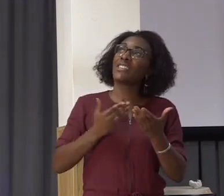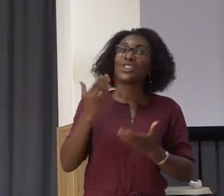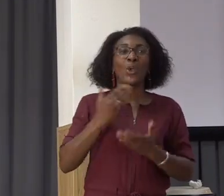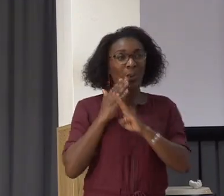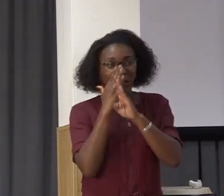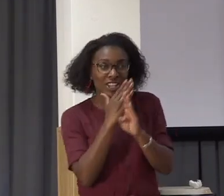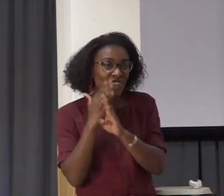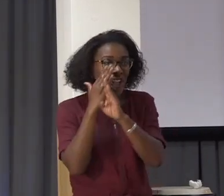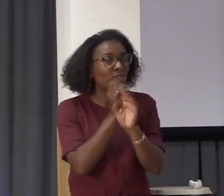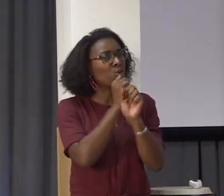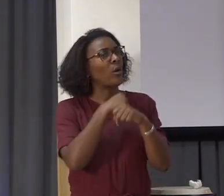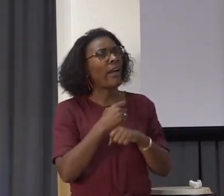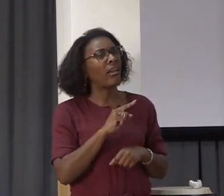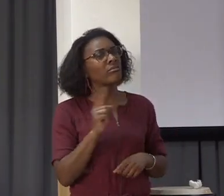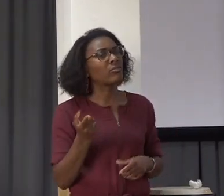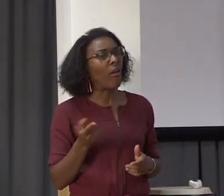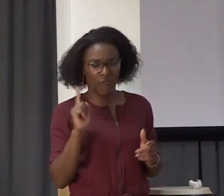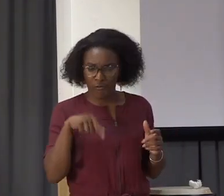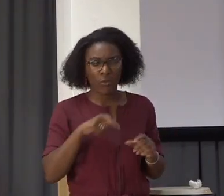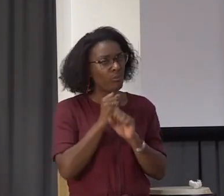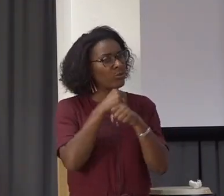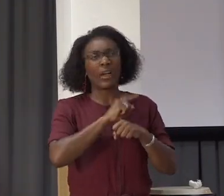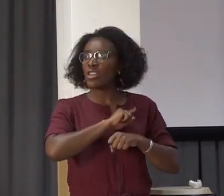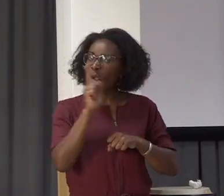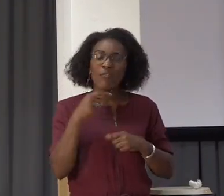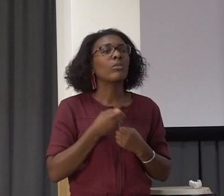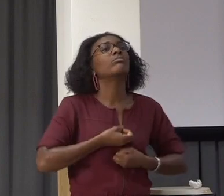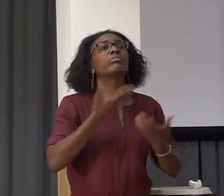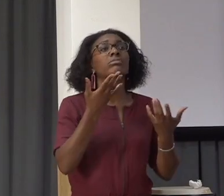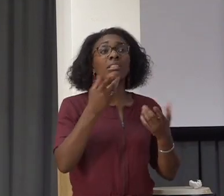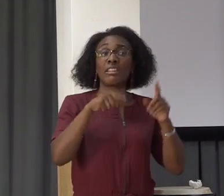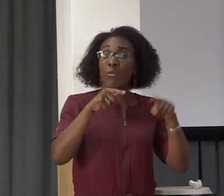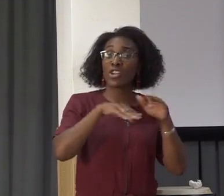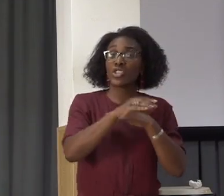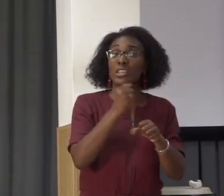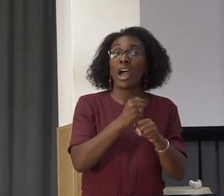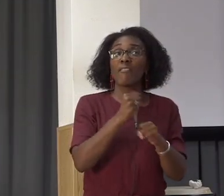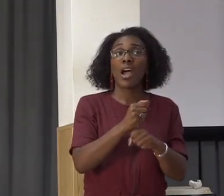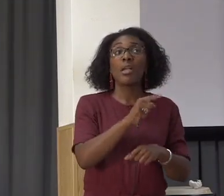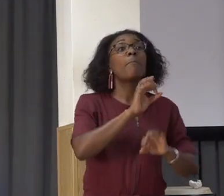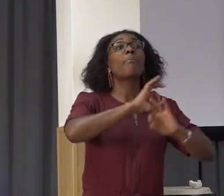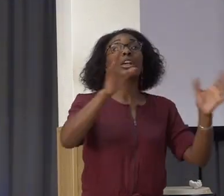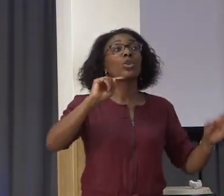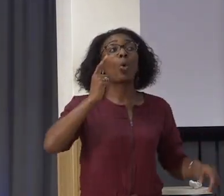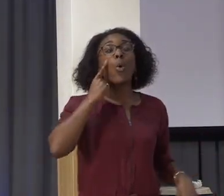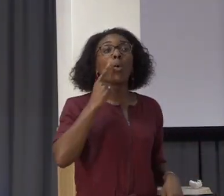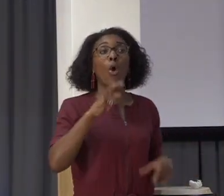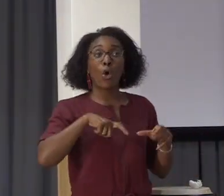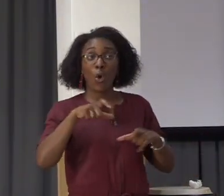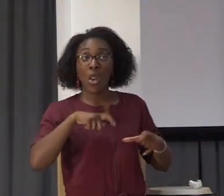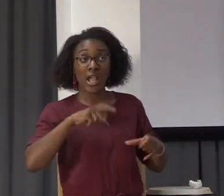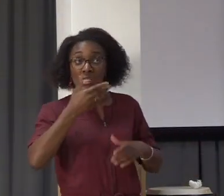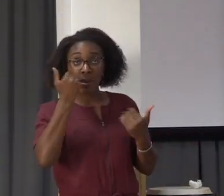que souvent, on peut être dans un travail et personne ne sait qu'on est des chrétiens. Et on ne nous a pas appelés à être des